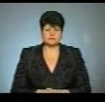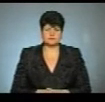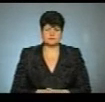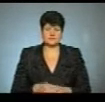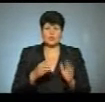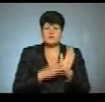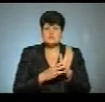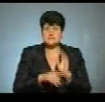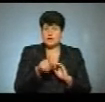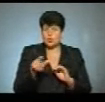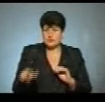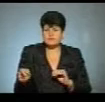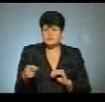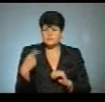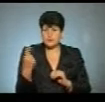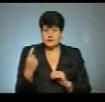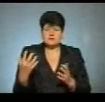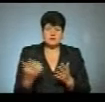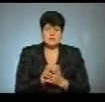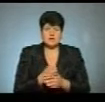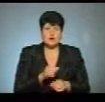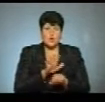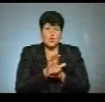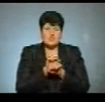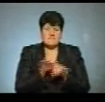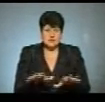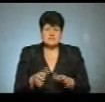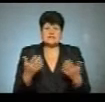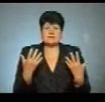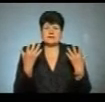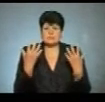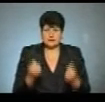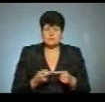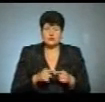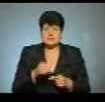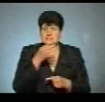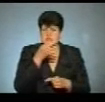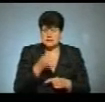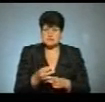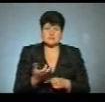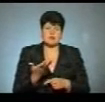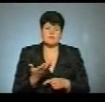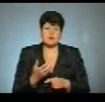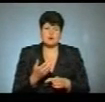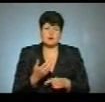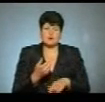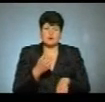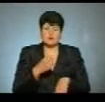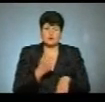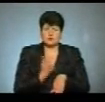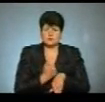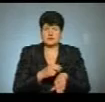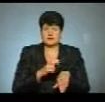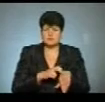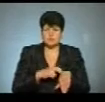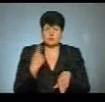У 80 людей на Тернопільщині виявили коронавірус за вихідні. Про це повідомив епідеміолог обласного лабораторного центру Володимир